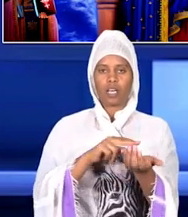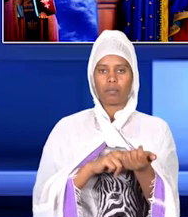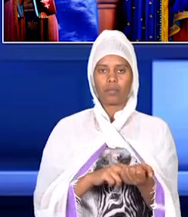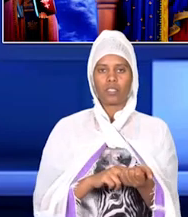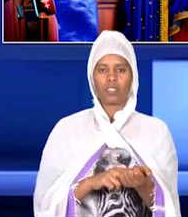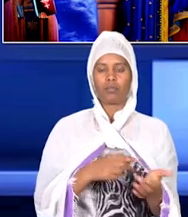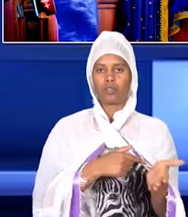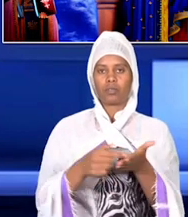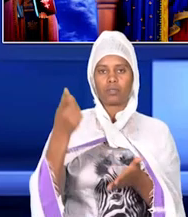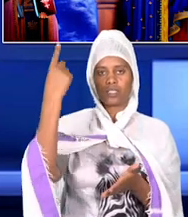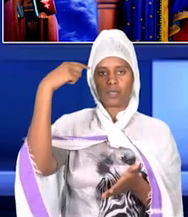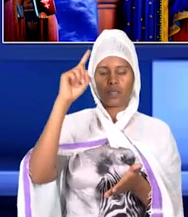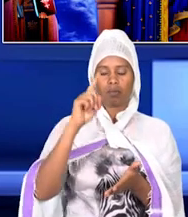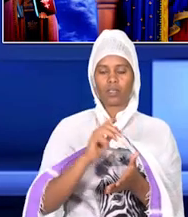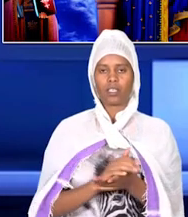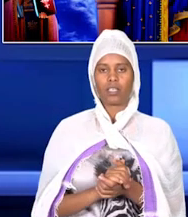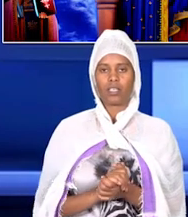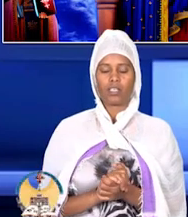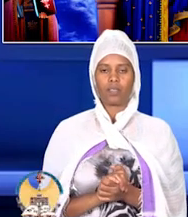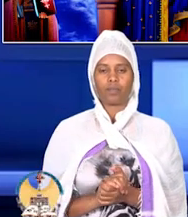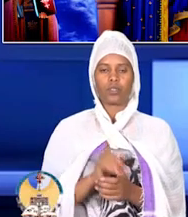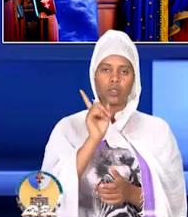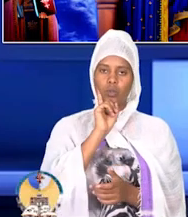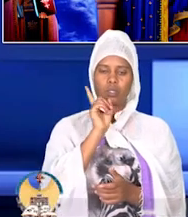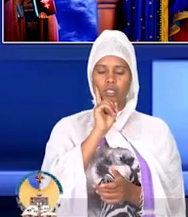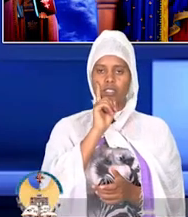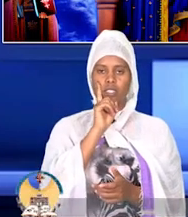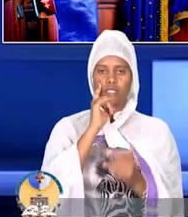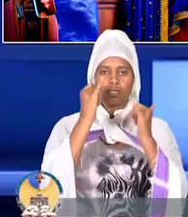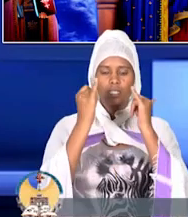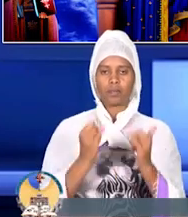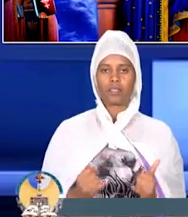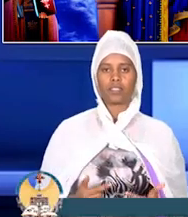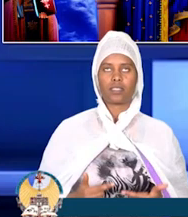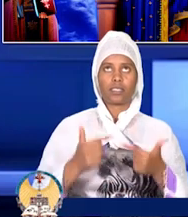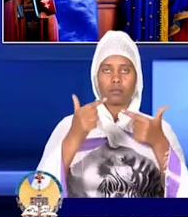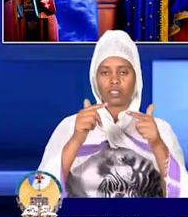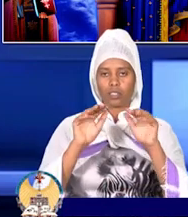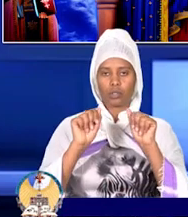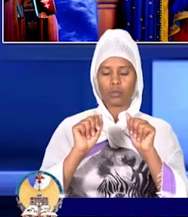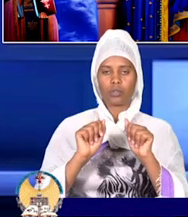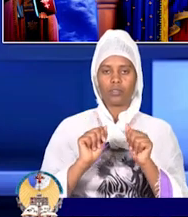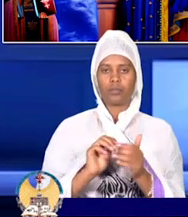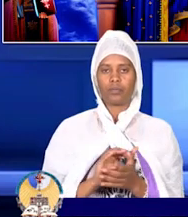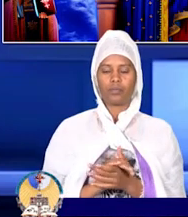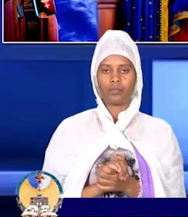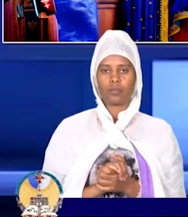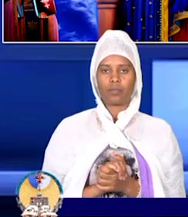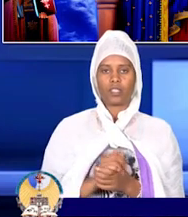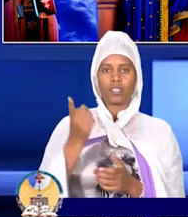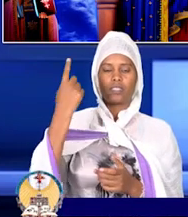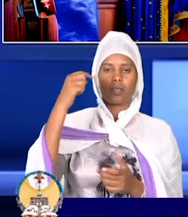ከመይ ውዒልኩም አሜን። እሽም እግዚአብሔር አምላኽና ኩሉ ጊዜ ዝኸበረን